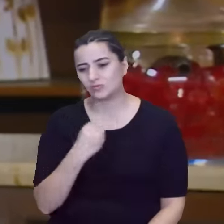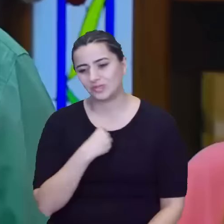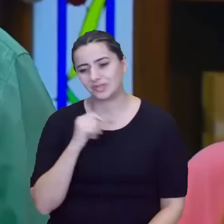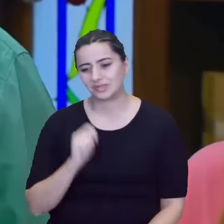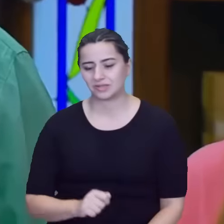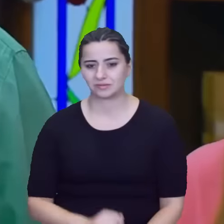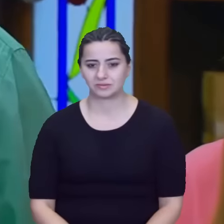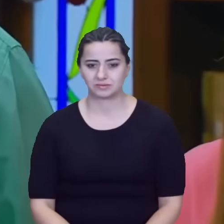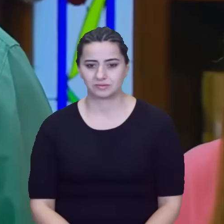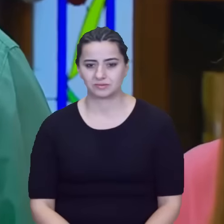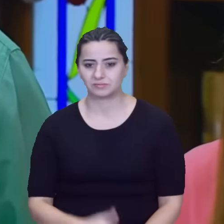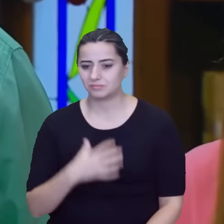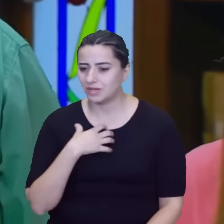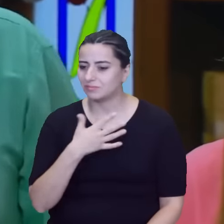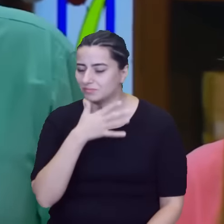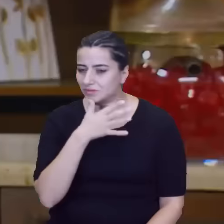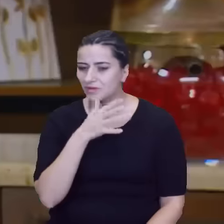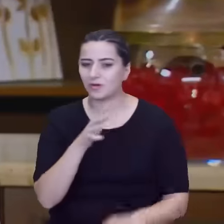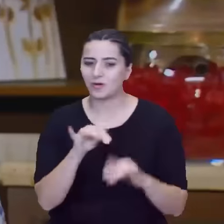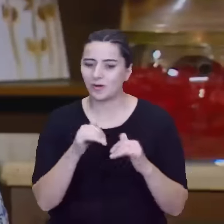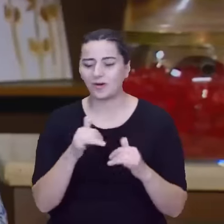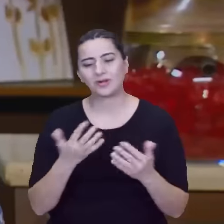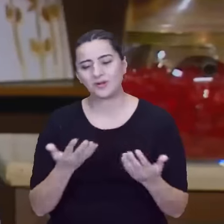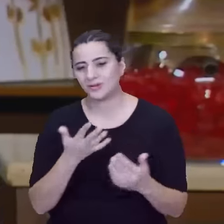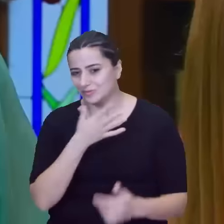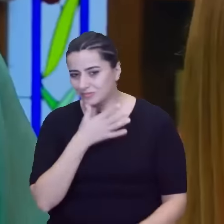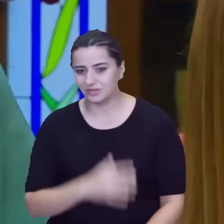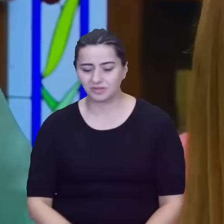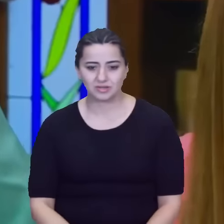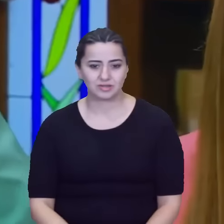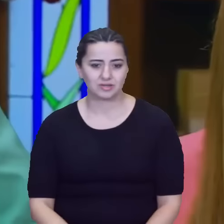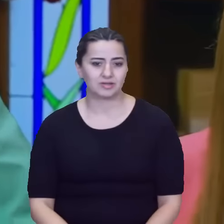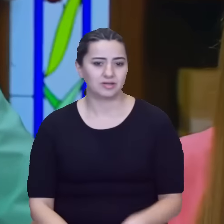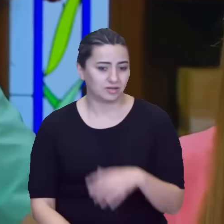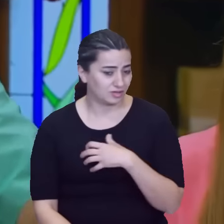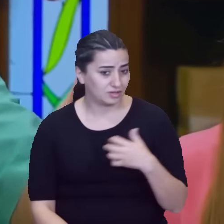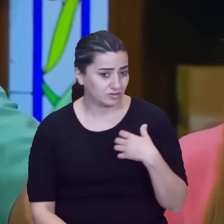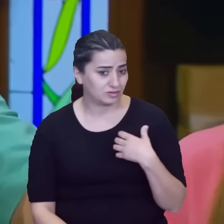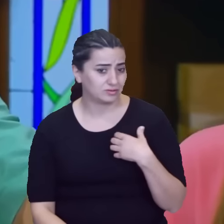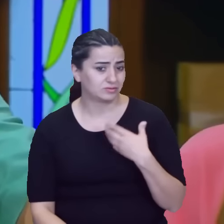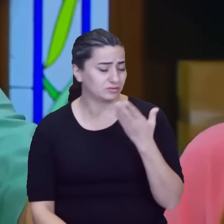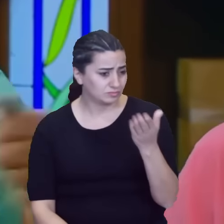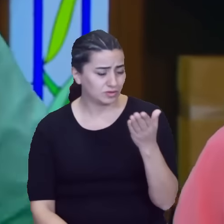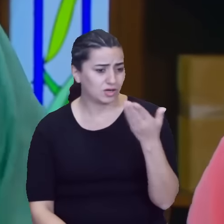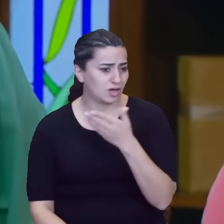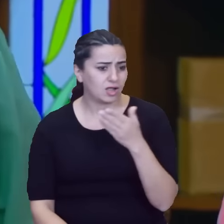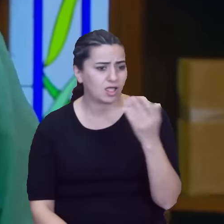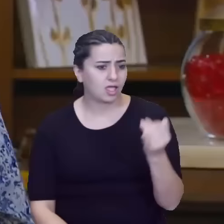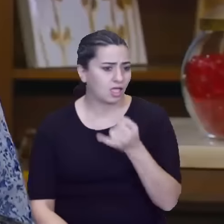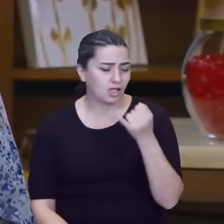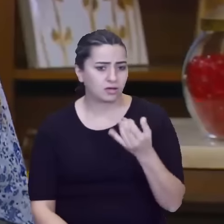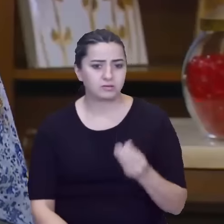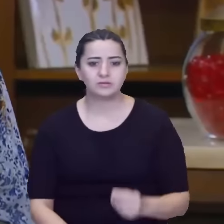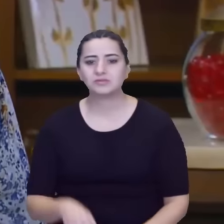diye yaptılar bunu. Ben bileyim. Oynadılar bana bir şaka. Ben bileyim. Ama ana, bunlar resmen sahneden dalga